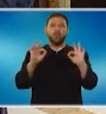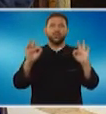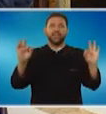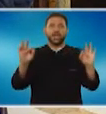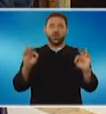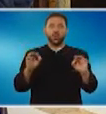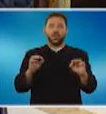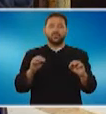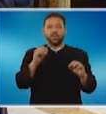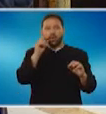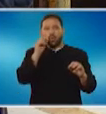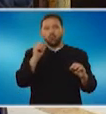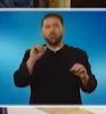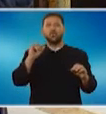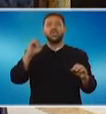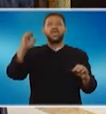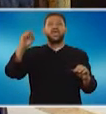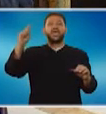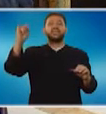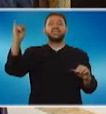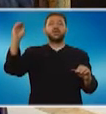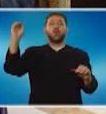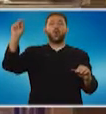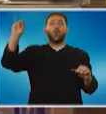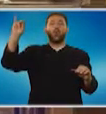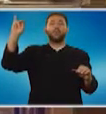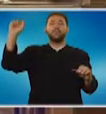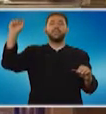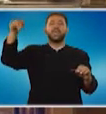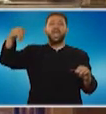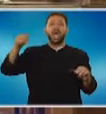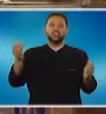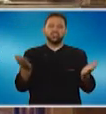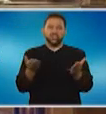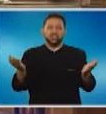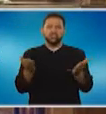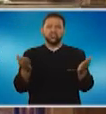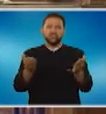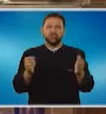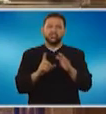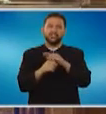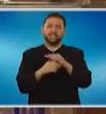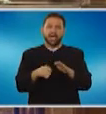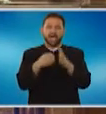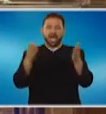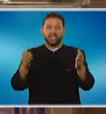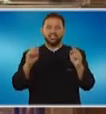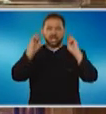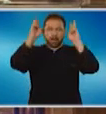solului, famenului etiopian. Citește omul și citește din cărțile profetului, din profetul